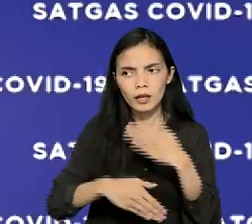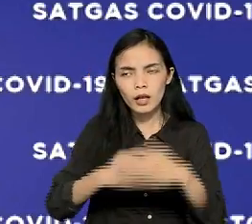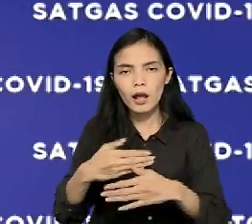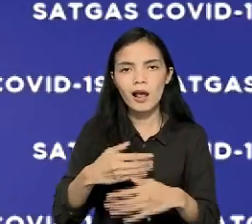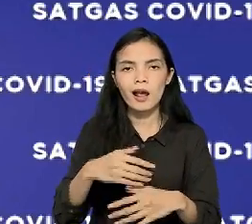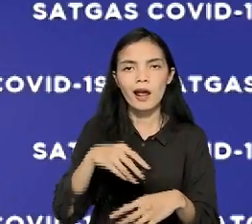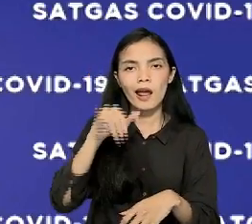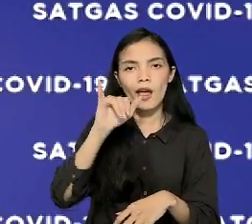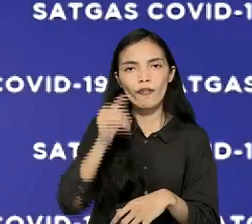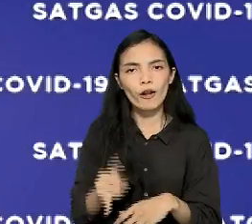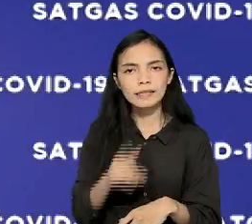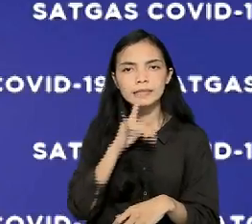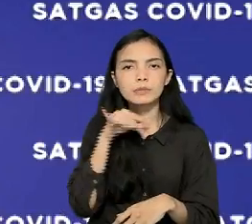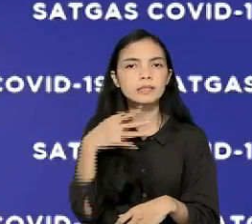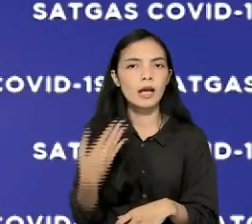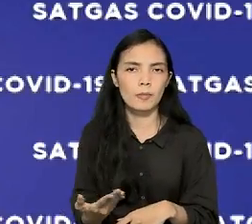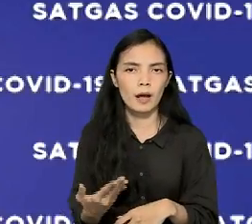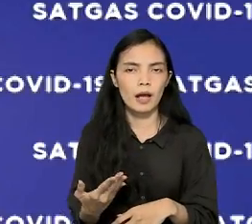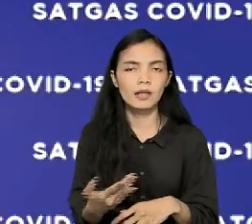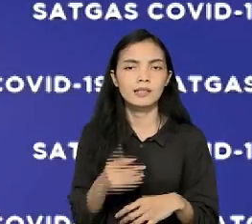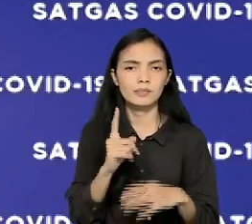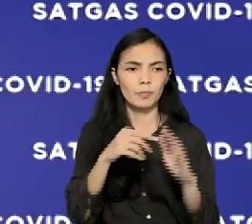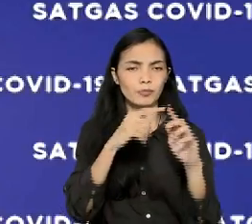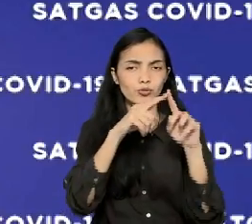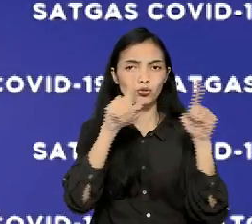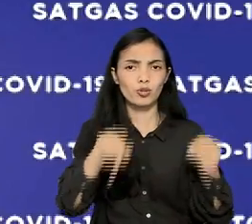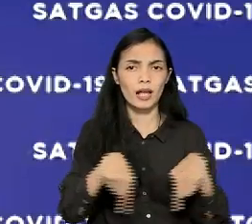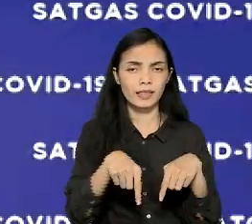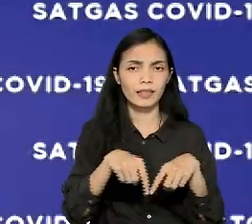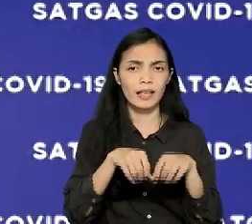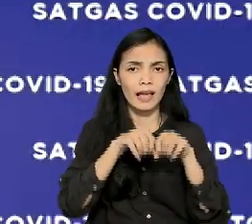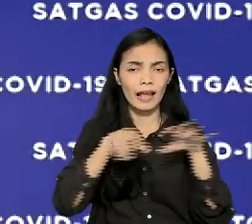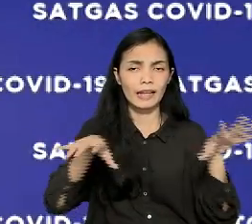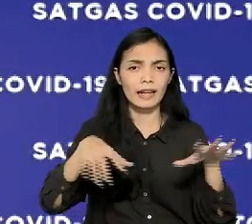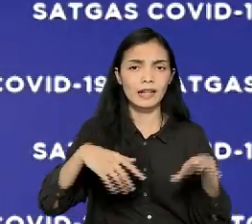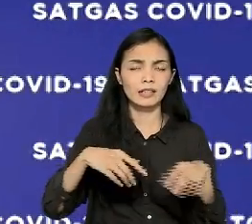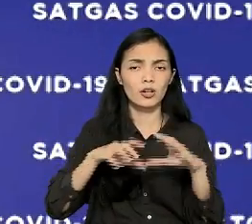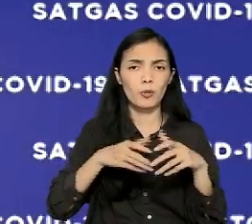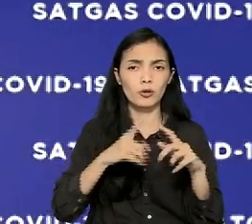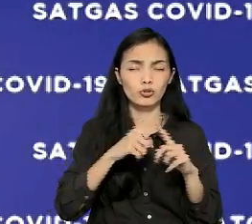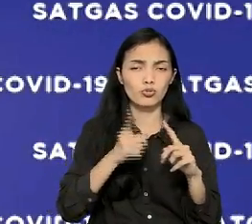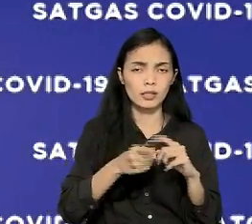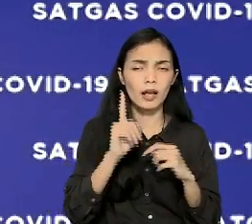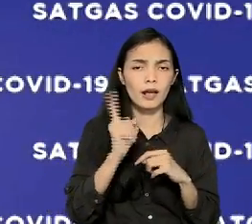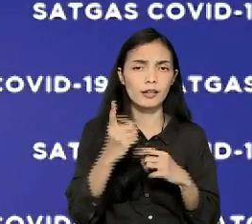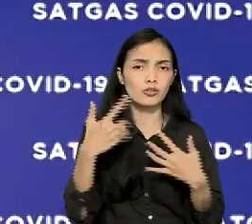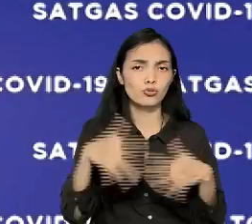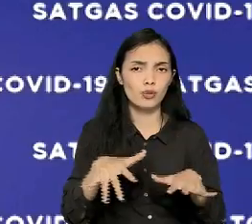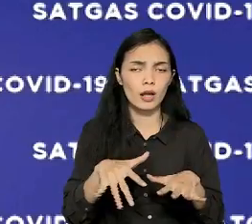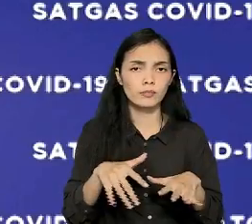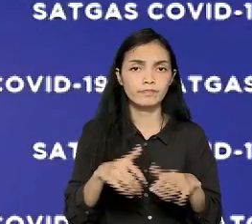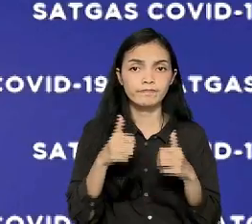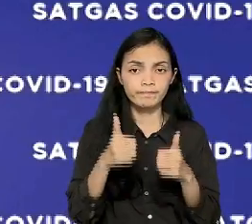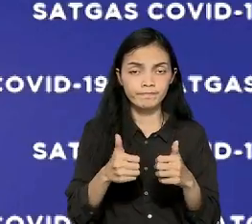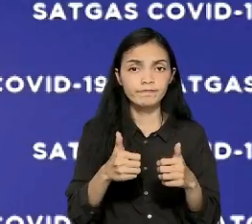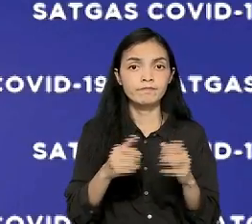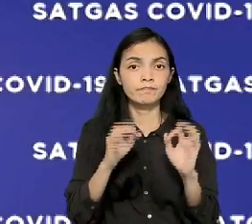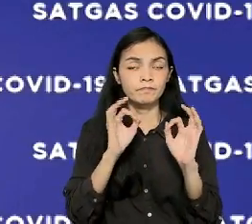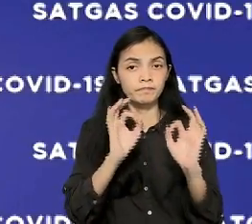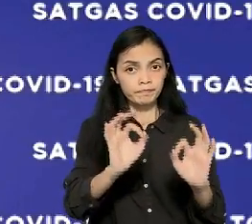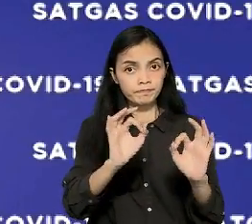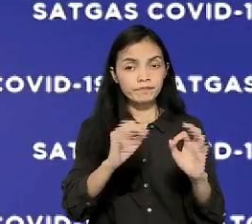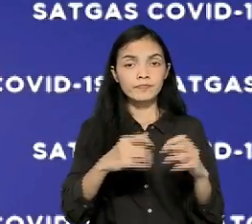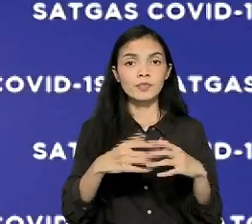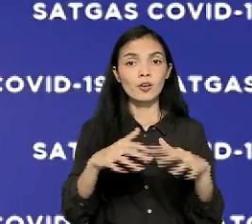terkait pengawasan karantina sesuai surat edaran Satgas yang berlaku. Terima kasih. Baik, dengan